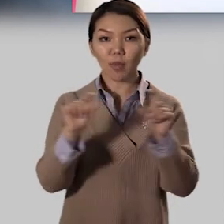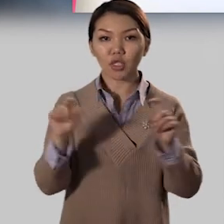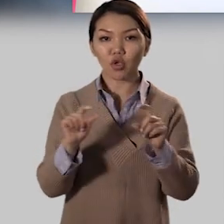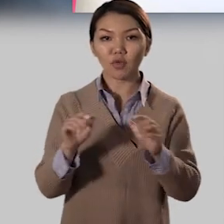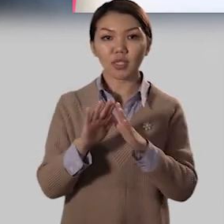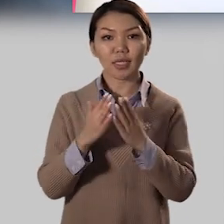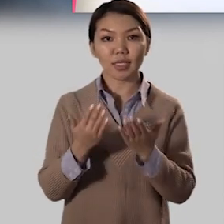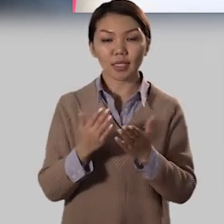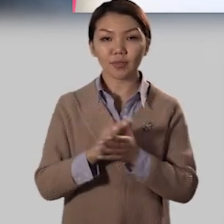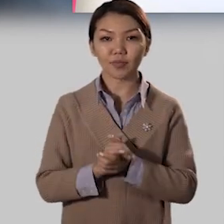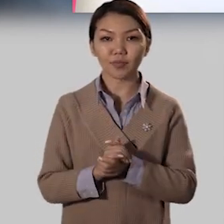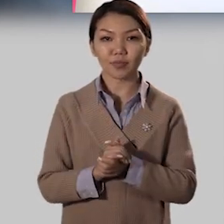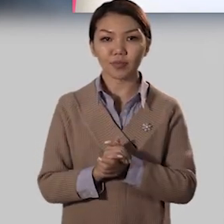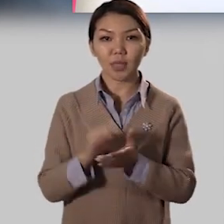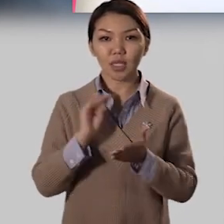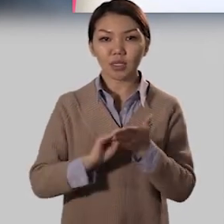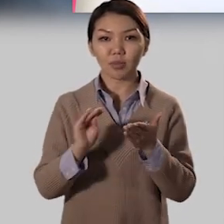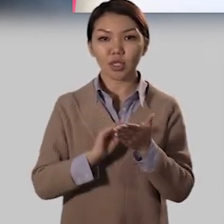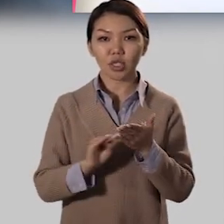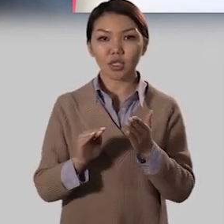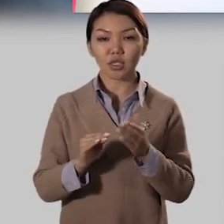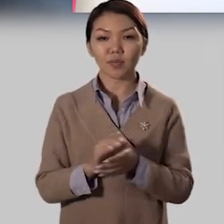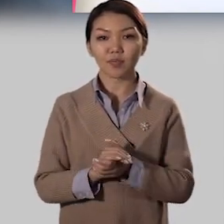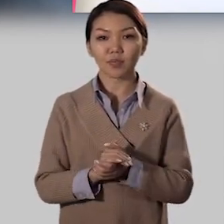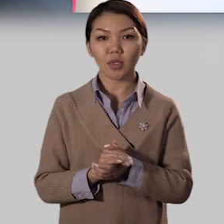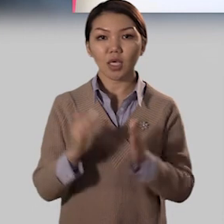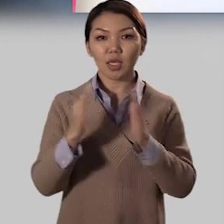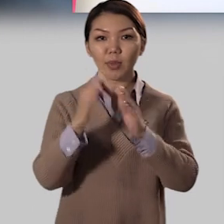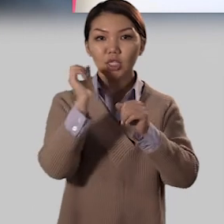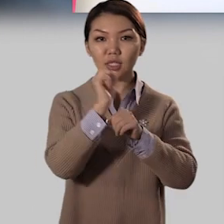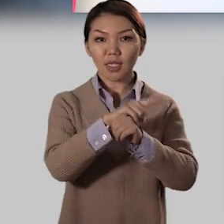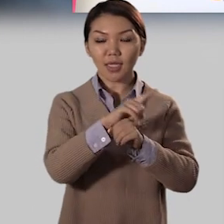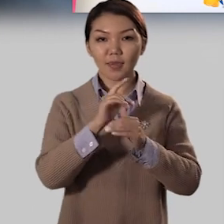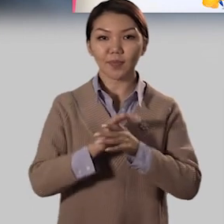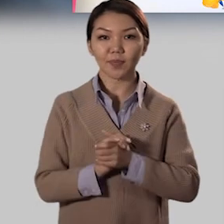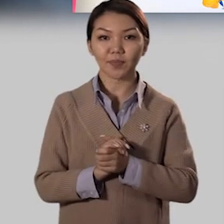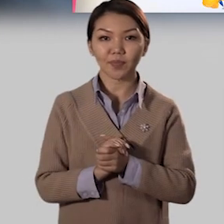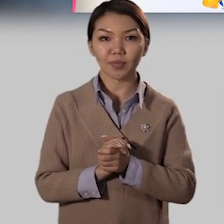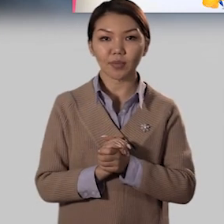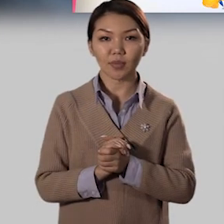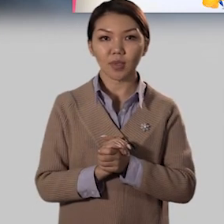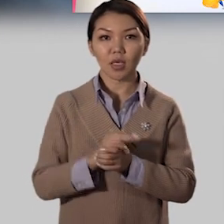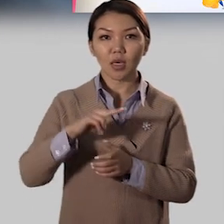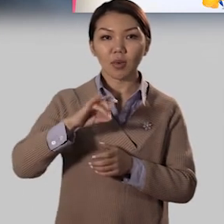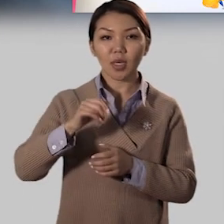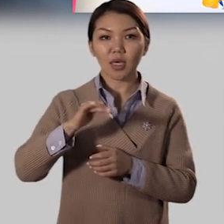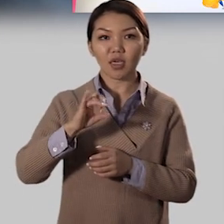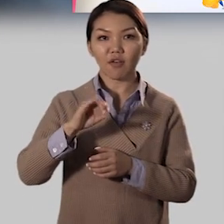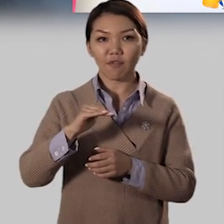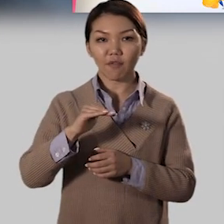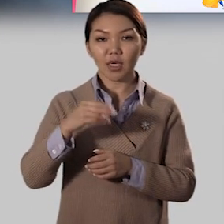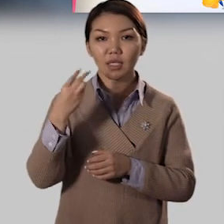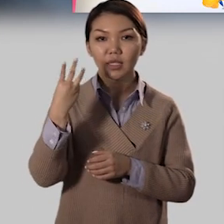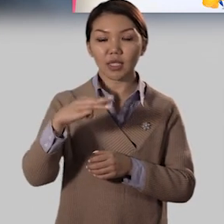книге запишите традиционное домашнее задание параграф 34